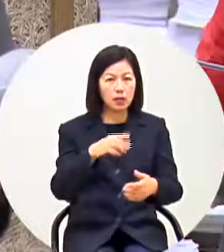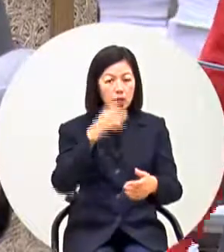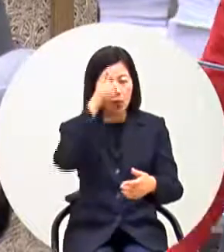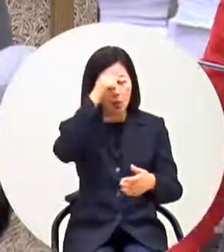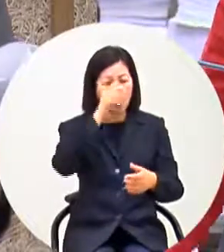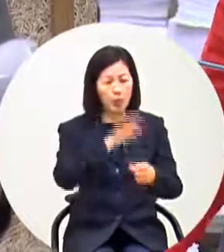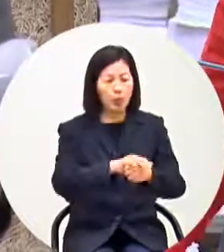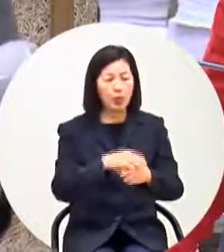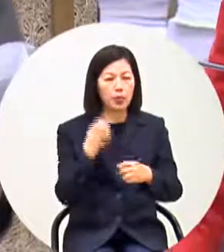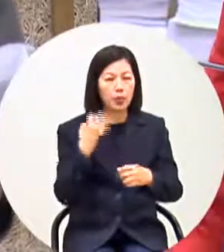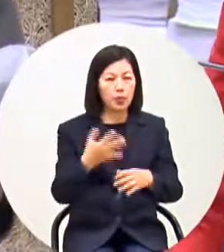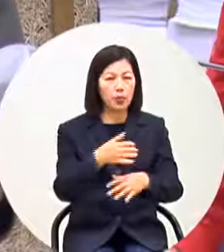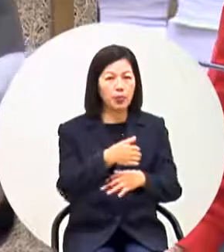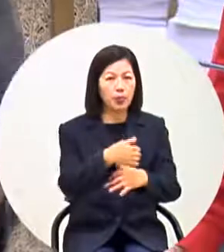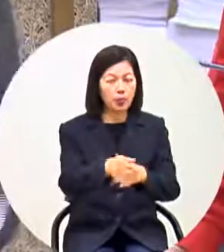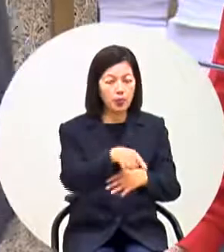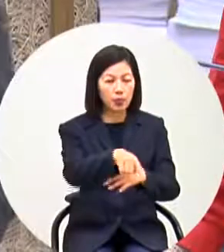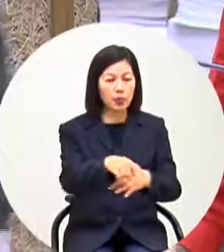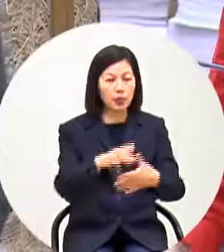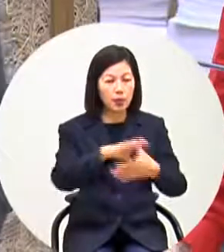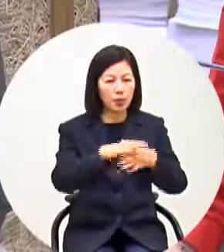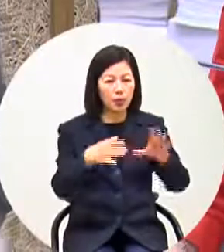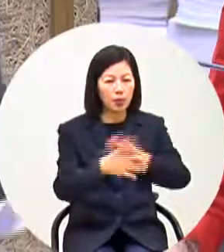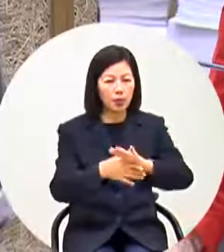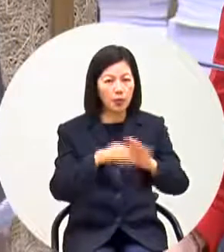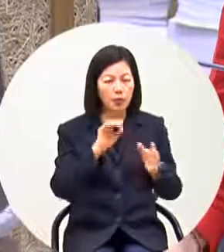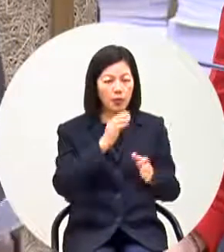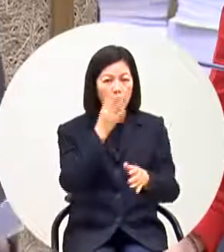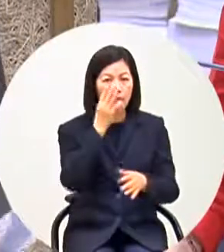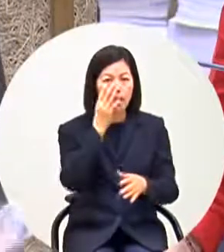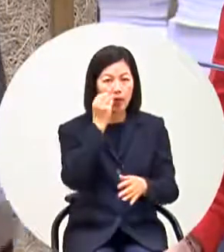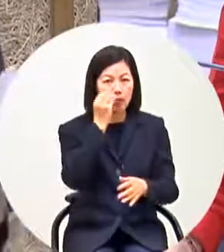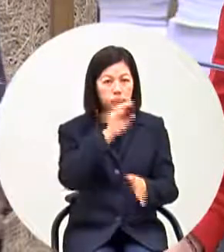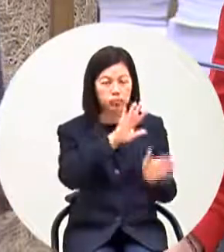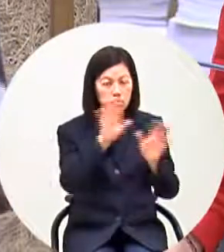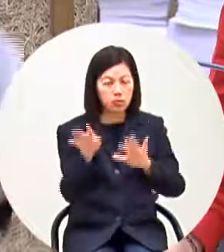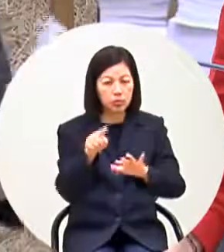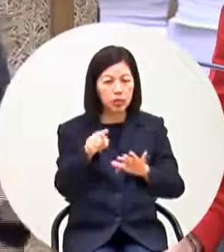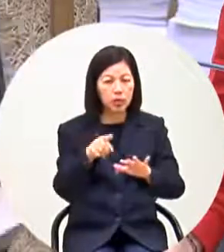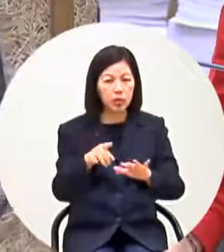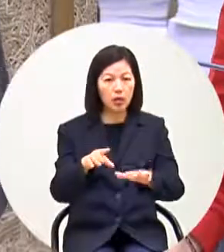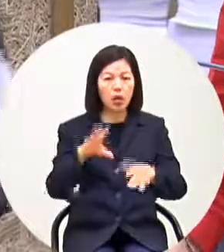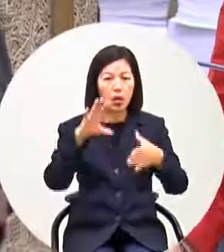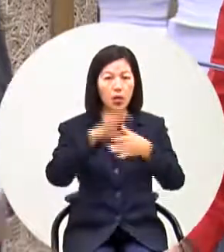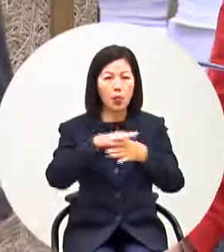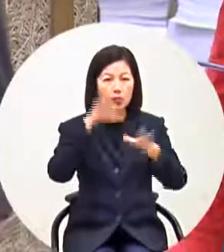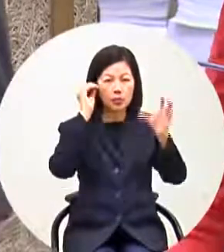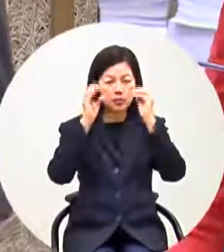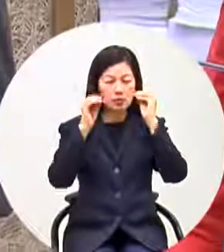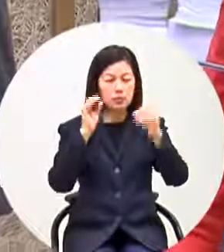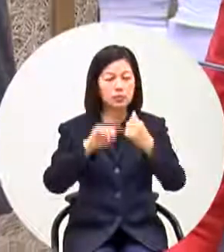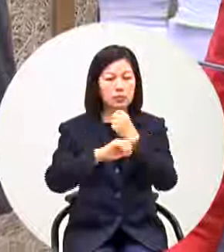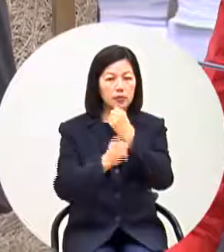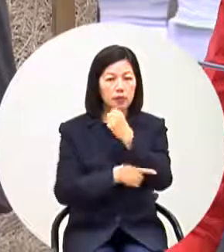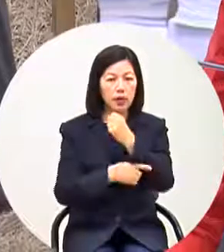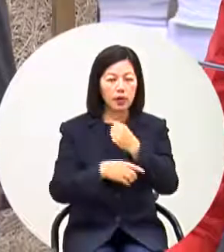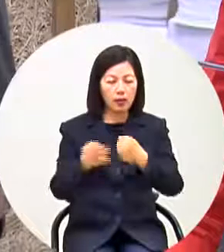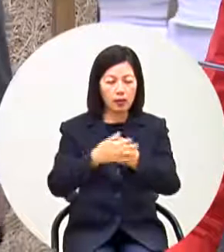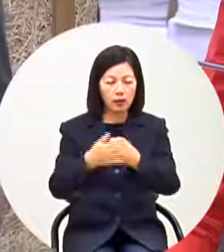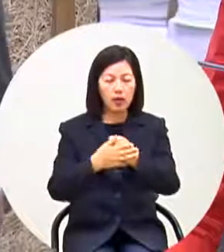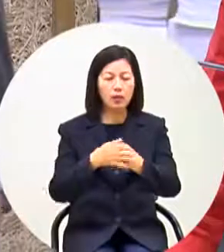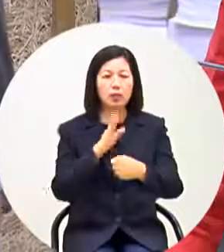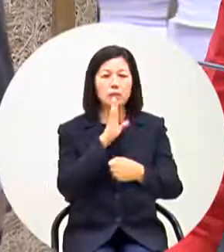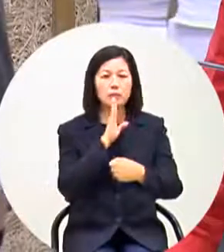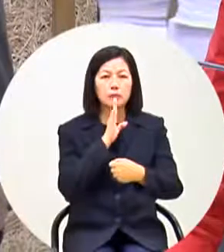景观的修缮跟相关都按照文资法相关的一个维护计划来做，所以它这个东西其实是有在不